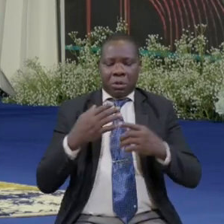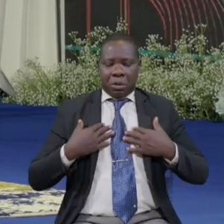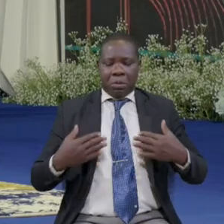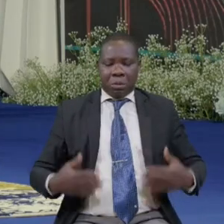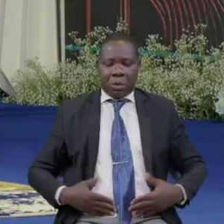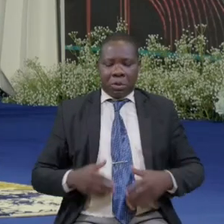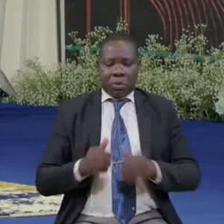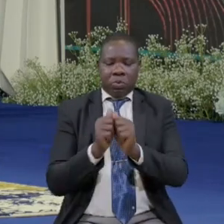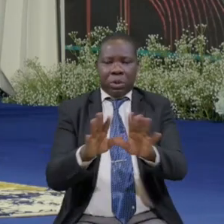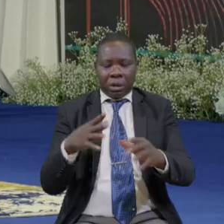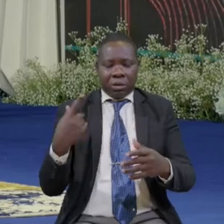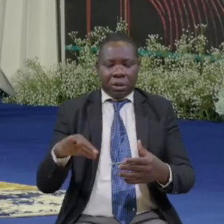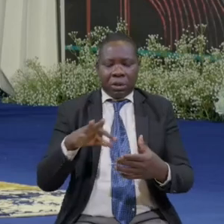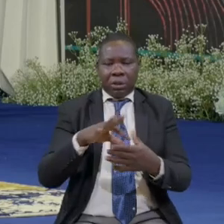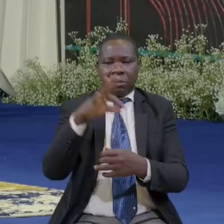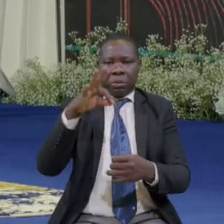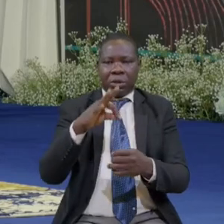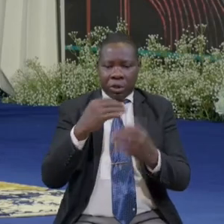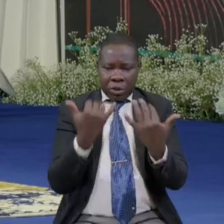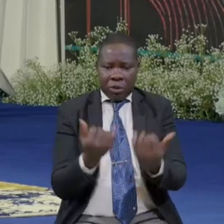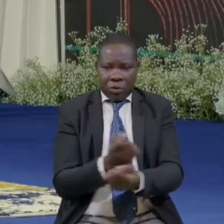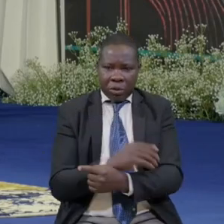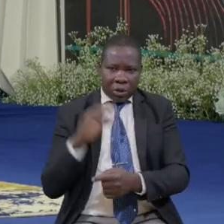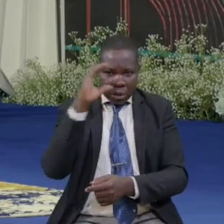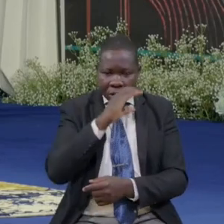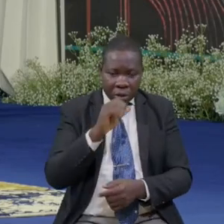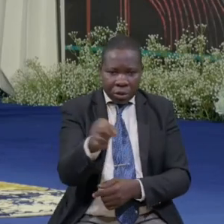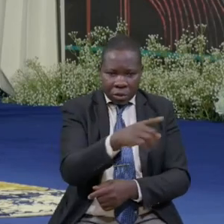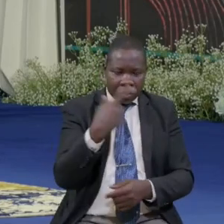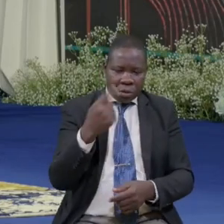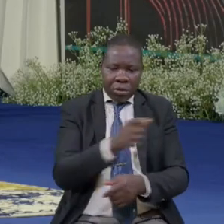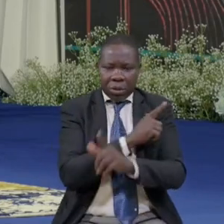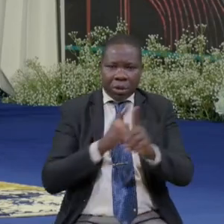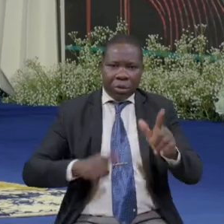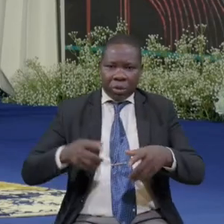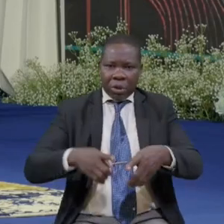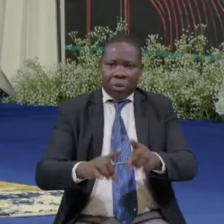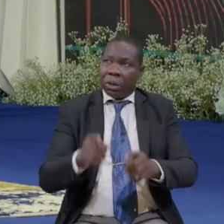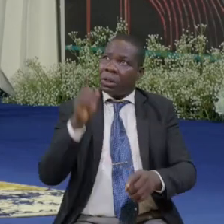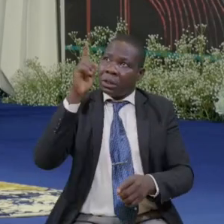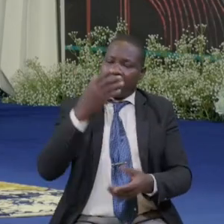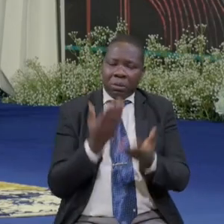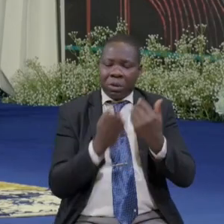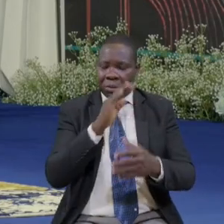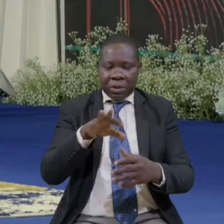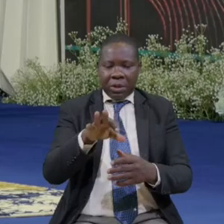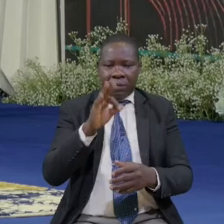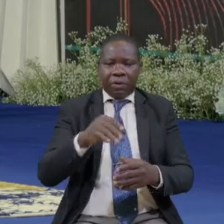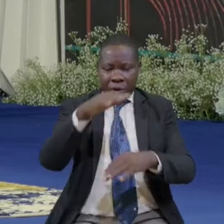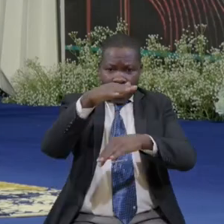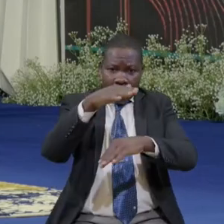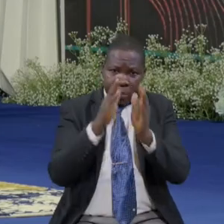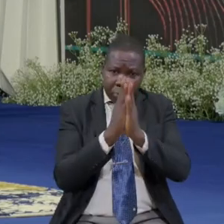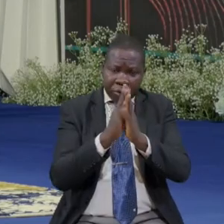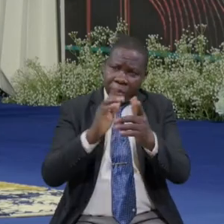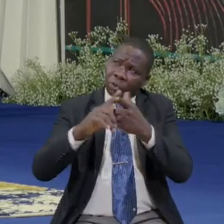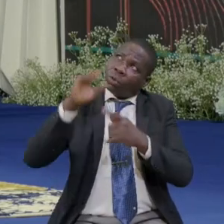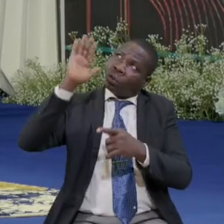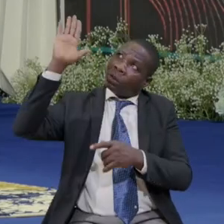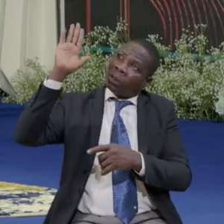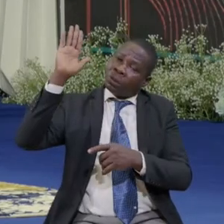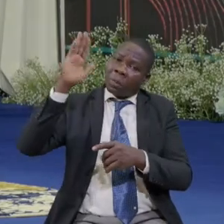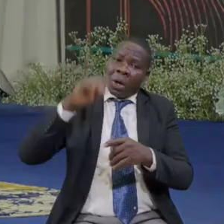vous deviendrez comme un corps sans esprit. Alors, c'est dit, cherchez l'Éternel pendant qu'il se trouve,